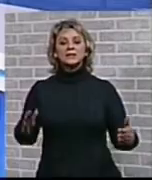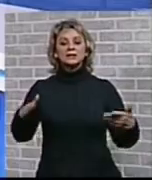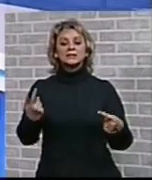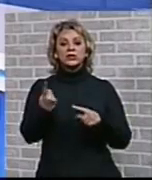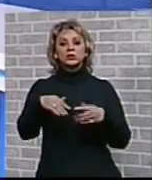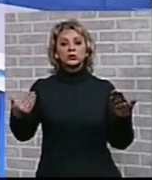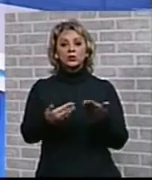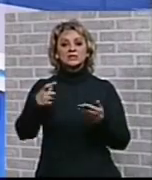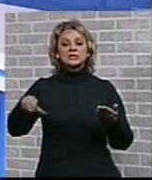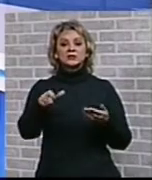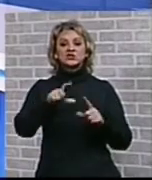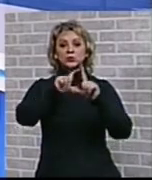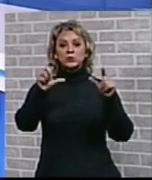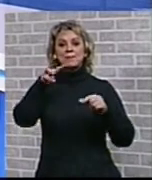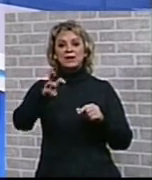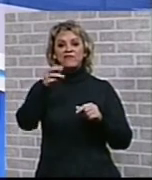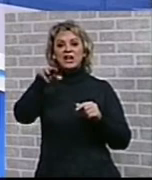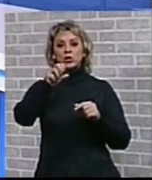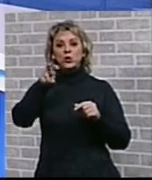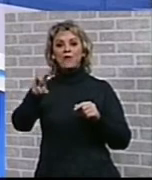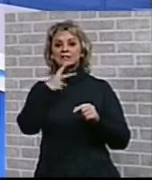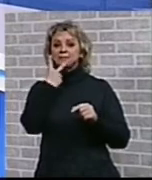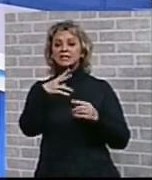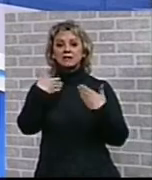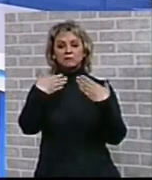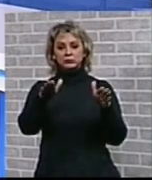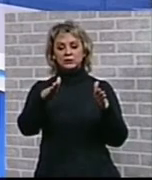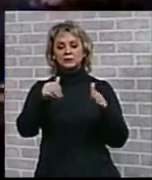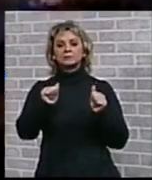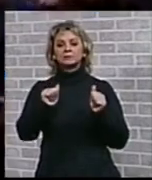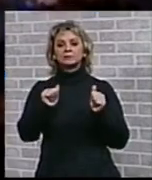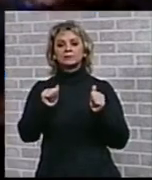Здравствуйте, это новости на Дону, в студии Мария Филинкова. Смотрите в выпуске.